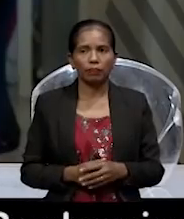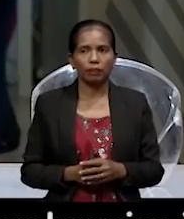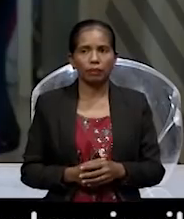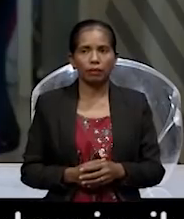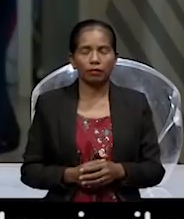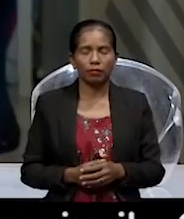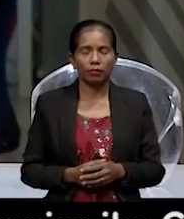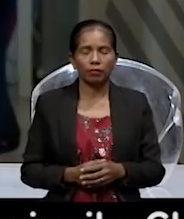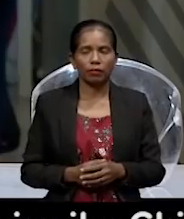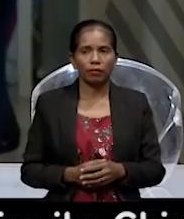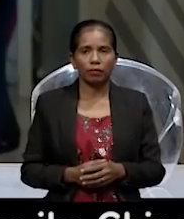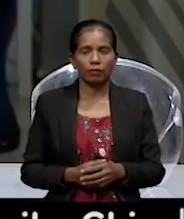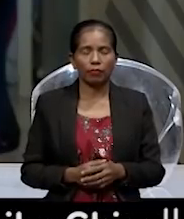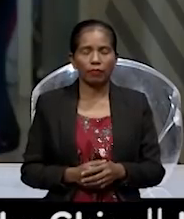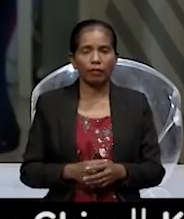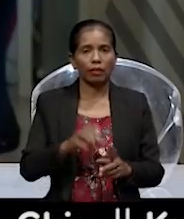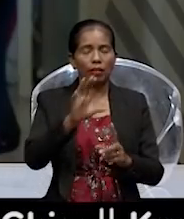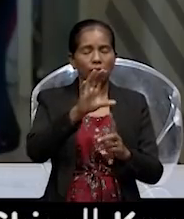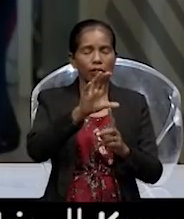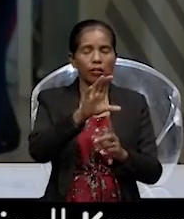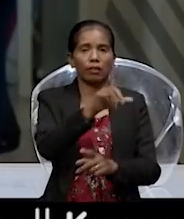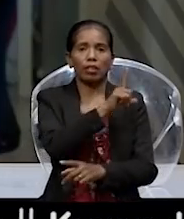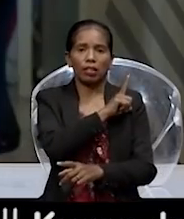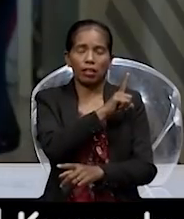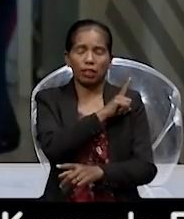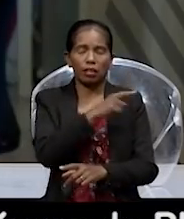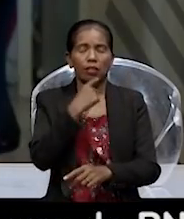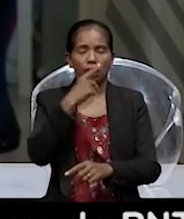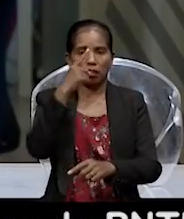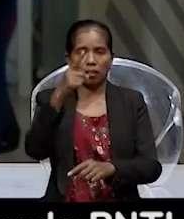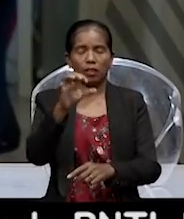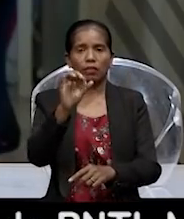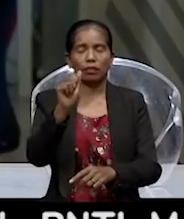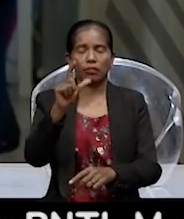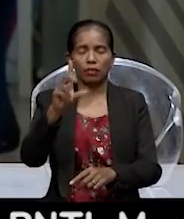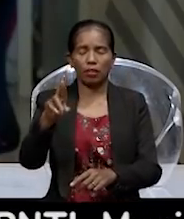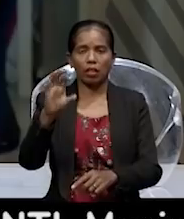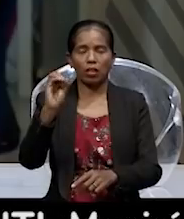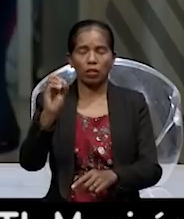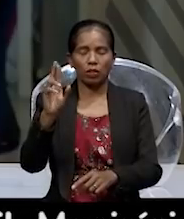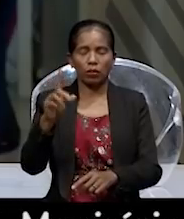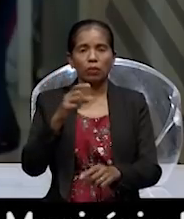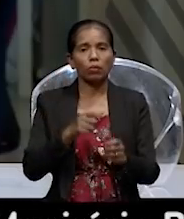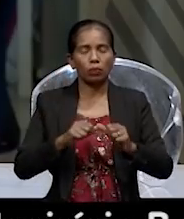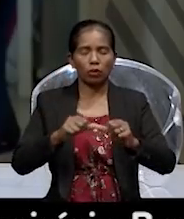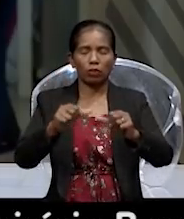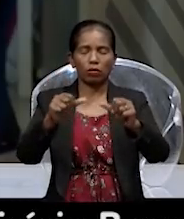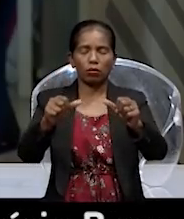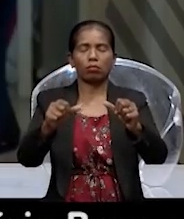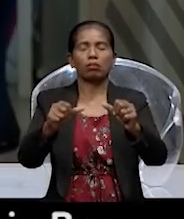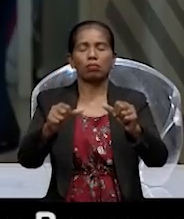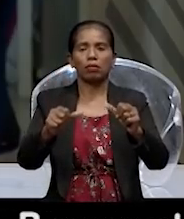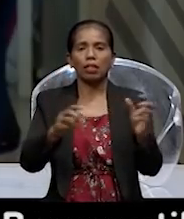Leranan Timur prefere Falu Ratelai continua lidera Efi Evideteli wenghira niatama